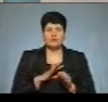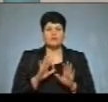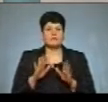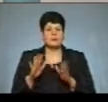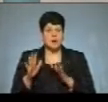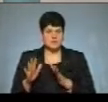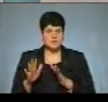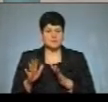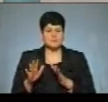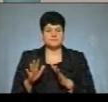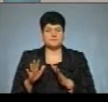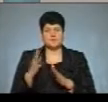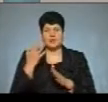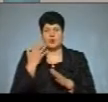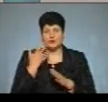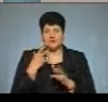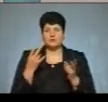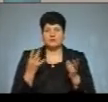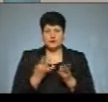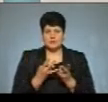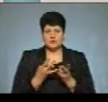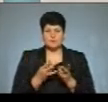випадки, коли